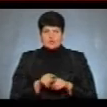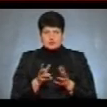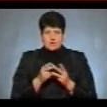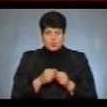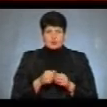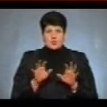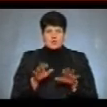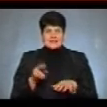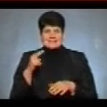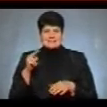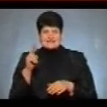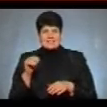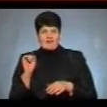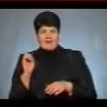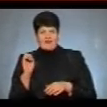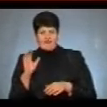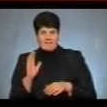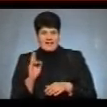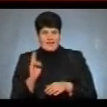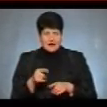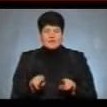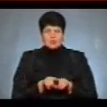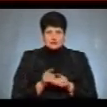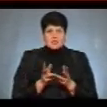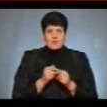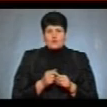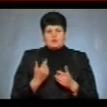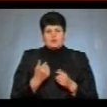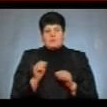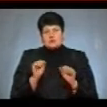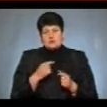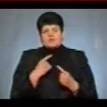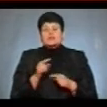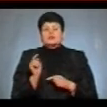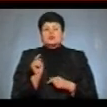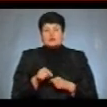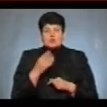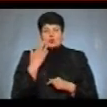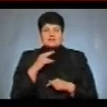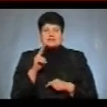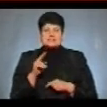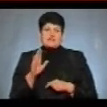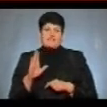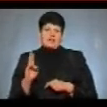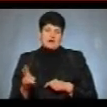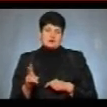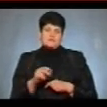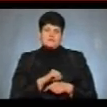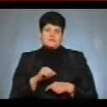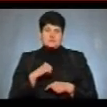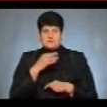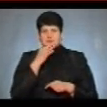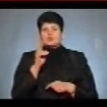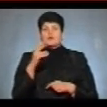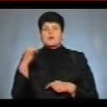ЦВК рахує голоси, і відповідно ми зможемо говорити ствердно, це тоді, коли вже буде ЦВК зголошено про